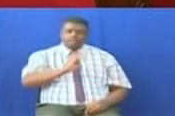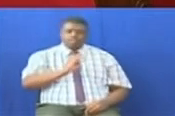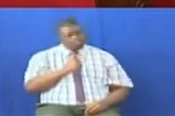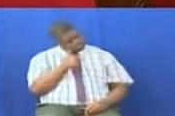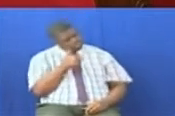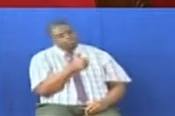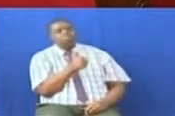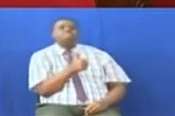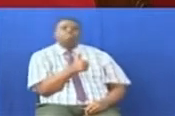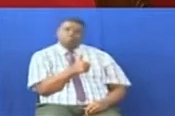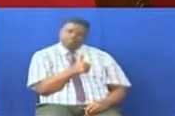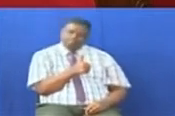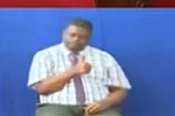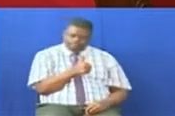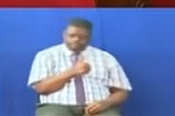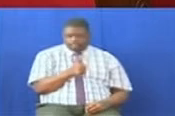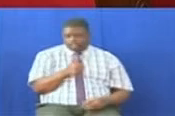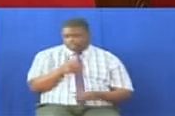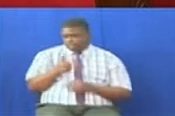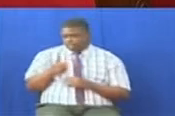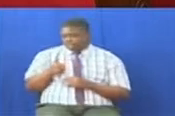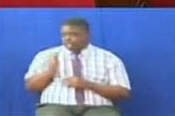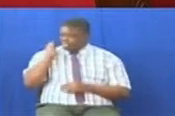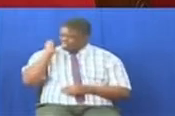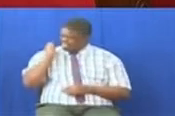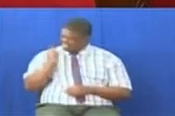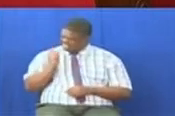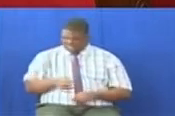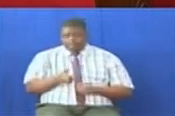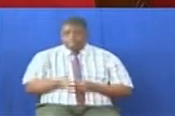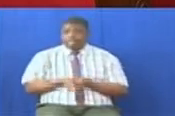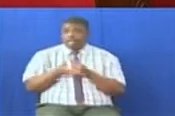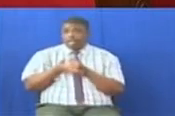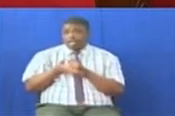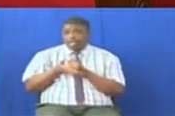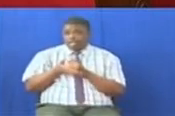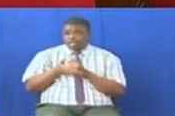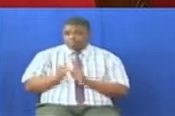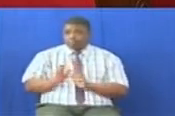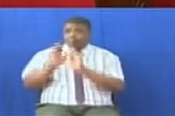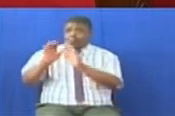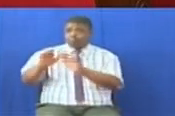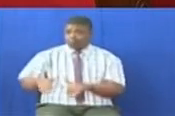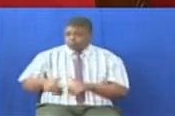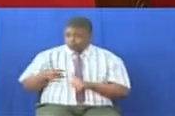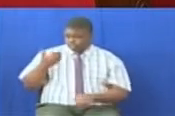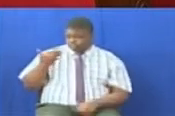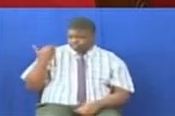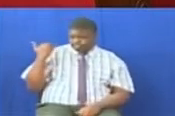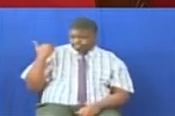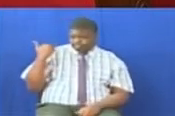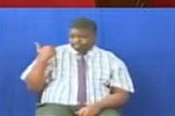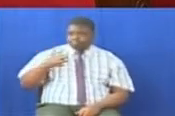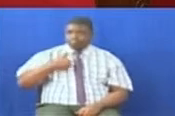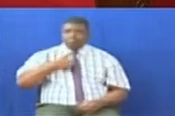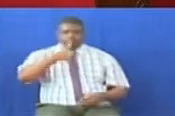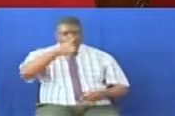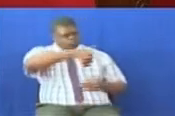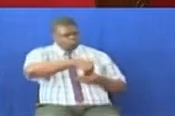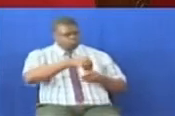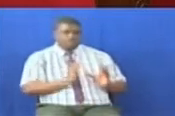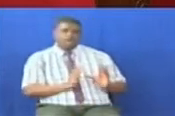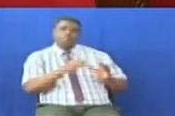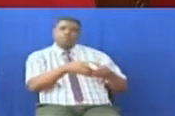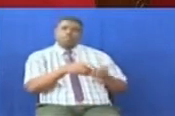Naibu Spika, katika uhai wa kipindi cha bunge kilichopita nilikuwa ni mjumbe wa kamati ya laki.